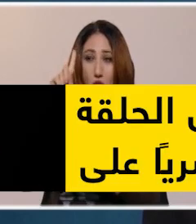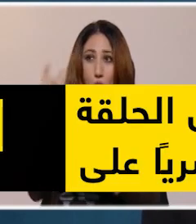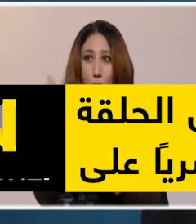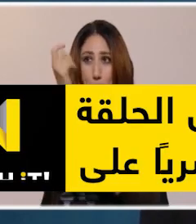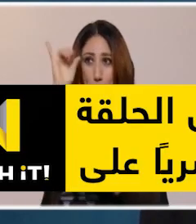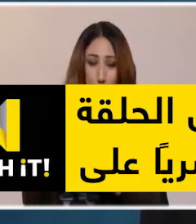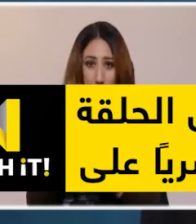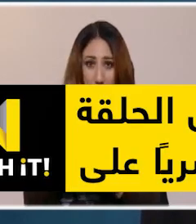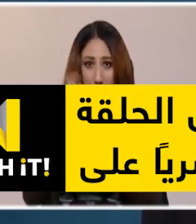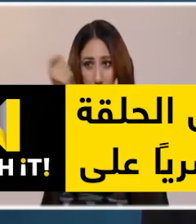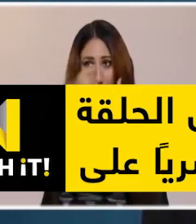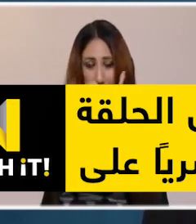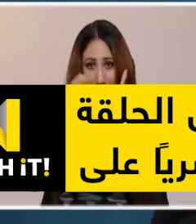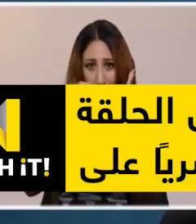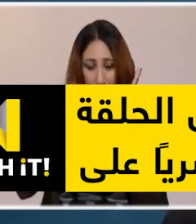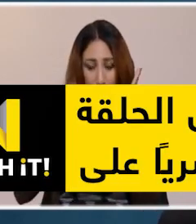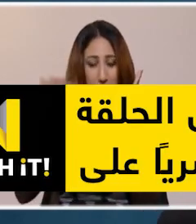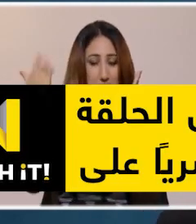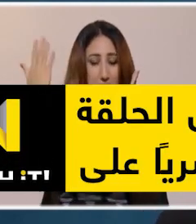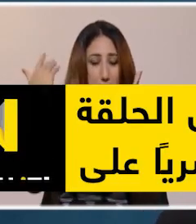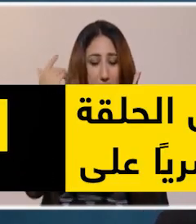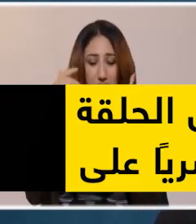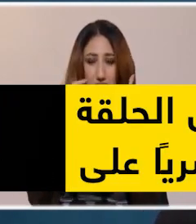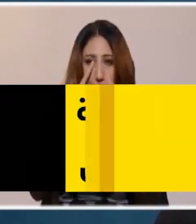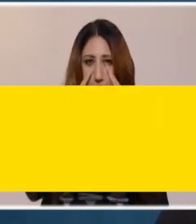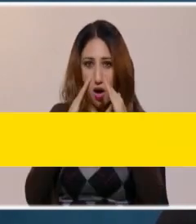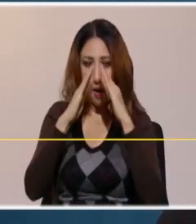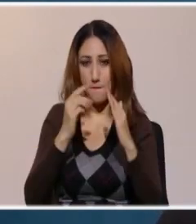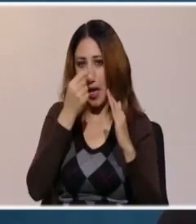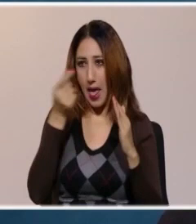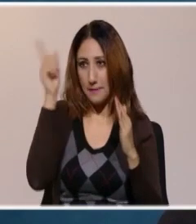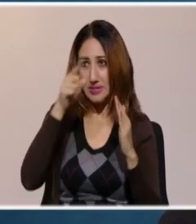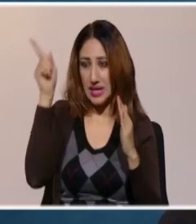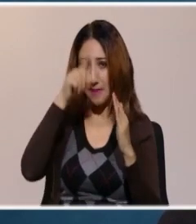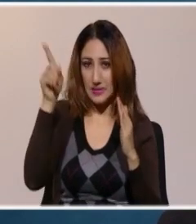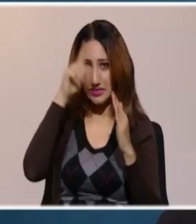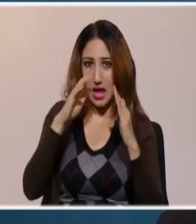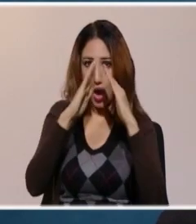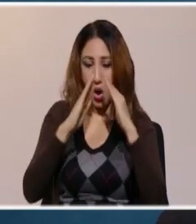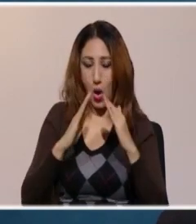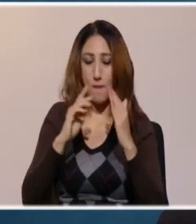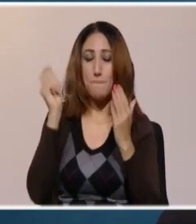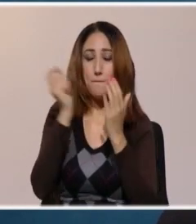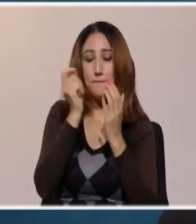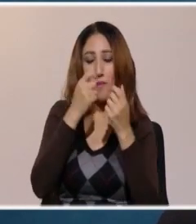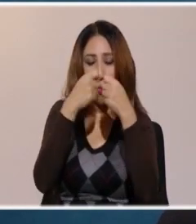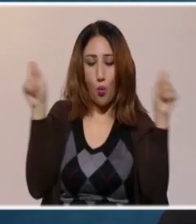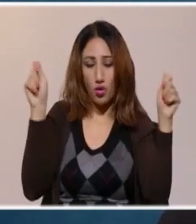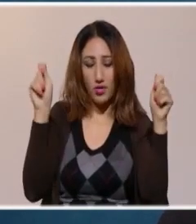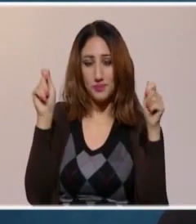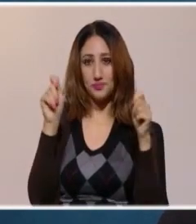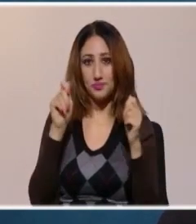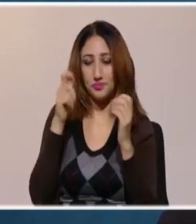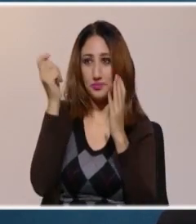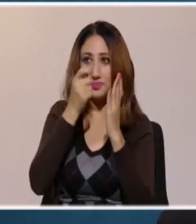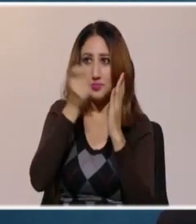في مقاله في الاهرام ويكلي. هي بتكتب مقاله كل يوم خميس في الاهرام ويكلي، فكنا افتقدنا